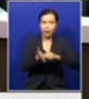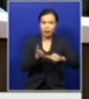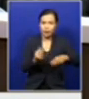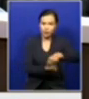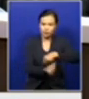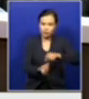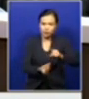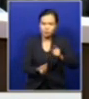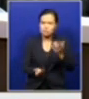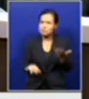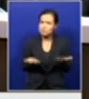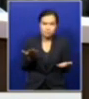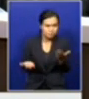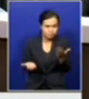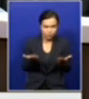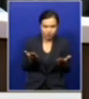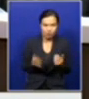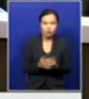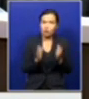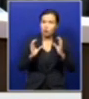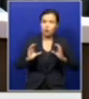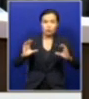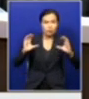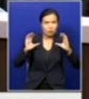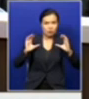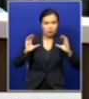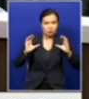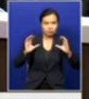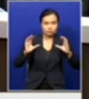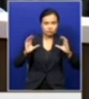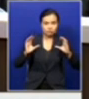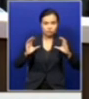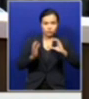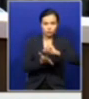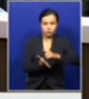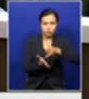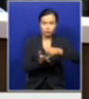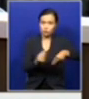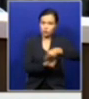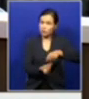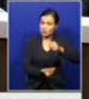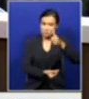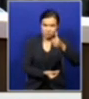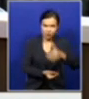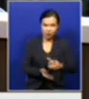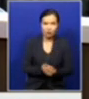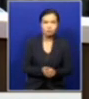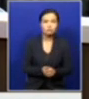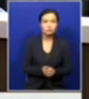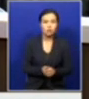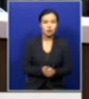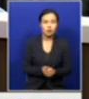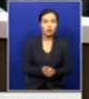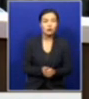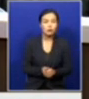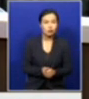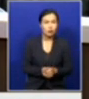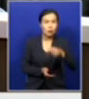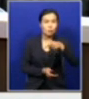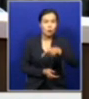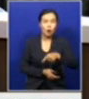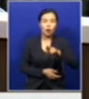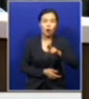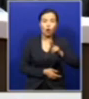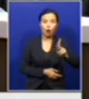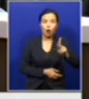ากเพียงใดก็ตามค่ะรัฐบาลจะไม่มีวันสามารถฟื้นฟูเศรษฐกิจได้ถ้าไม่ยกเลิกการใช้พระราชกำหนดส